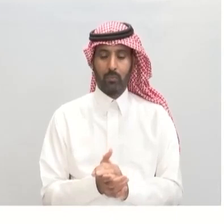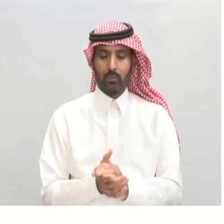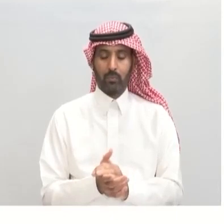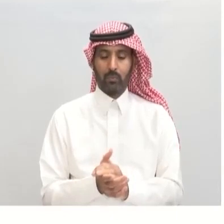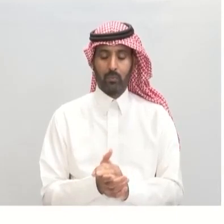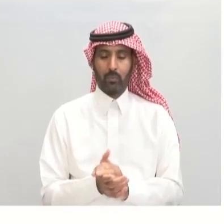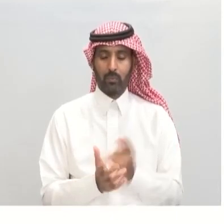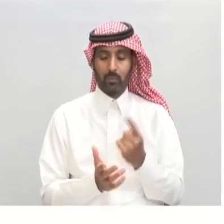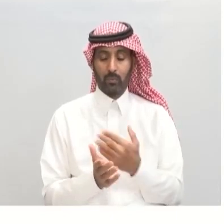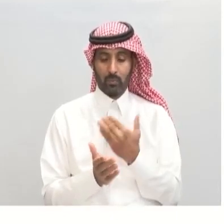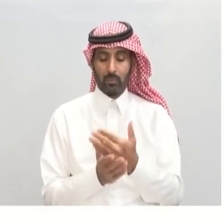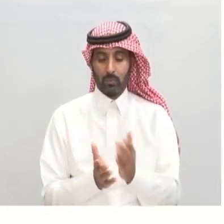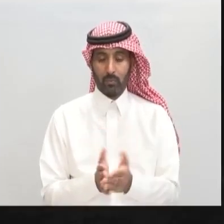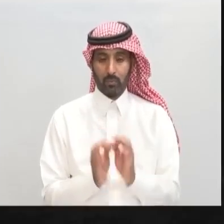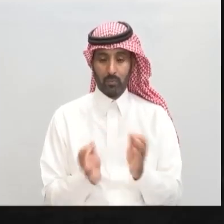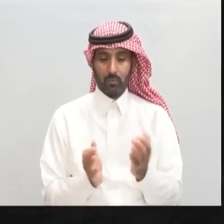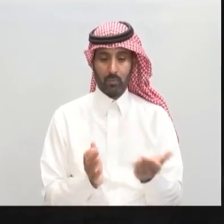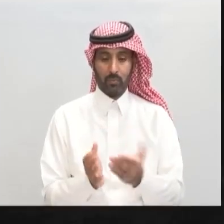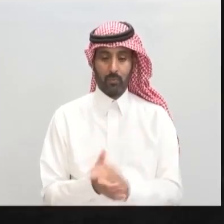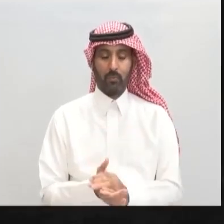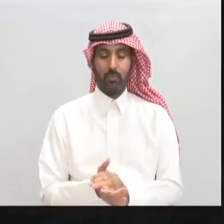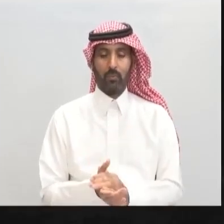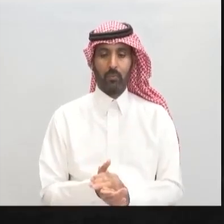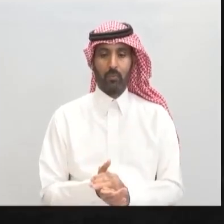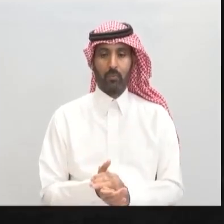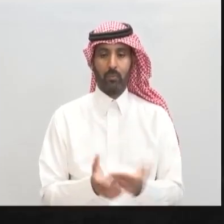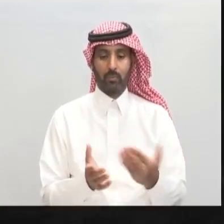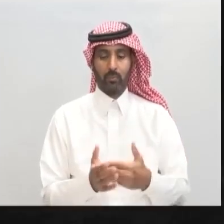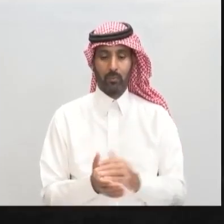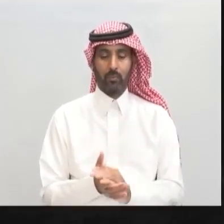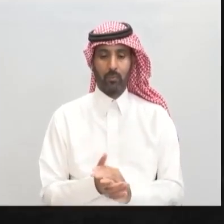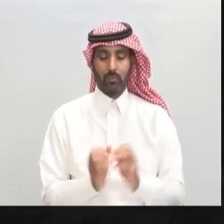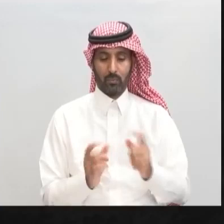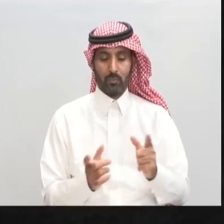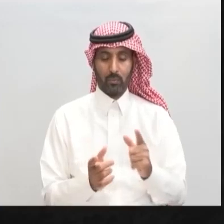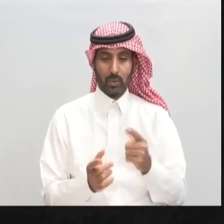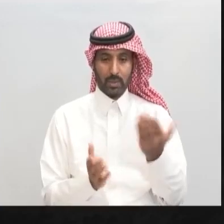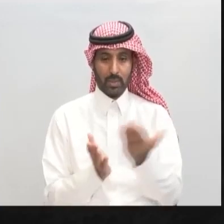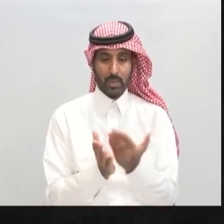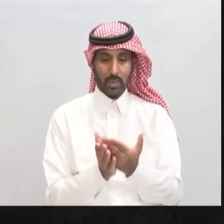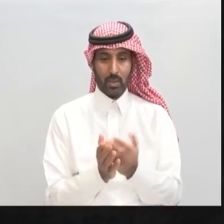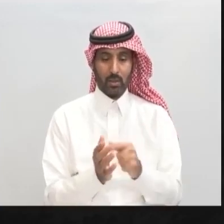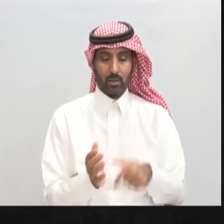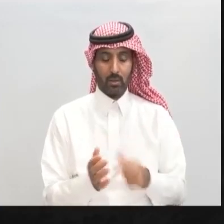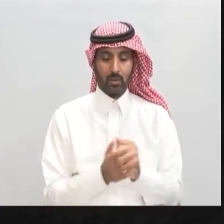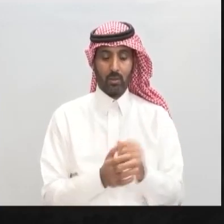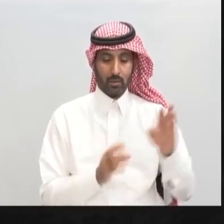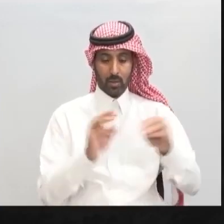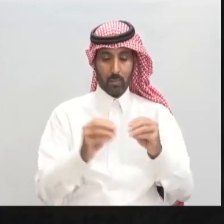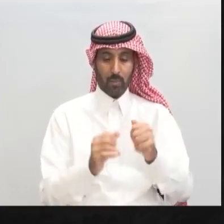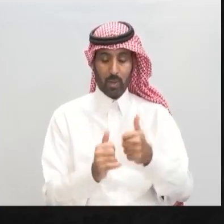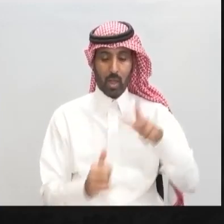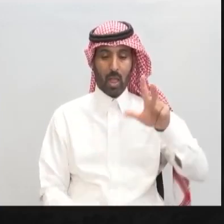الاول وبتمام ذلك نكون قد اتينا على بيان درس اليوم الذي هو